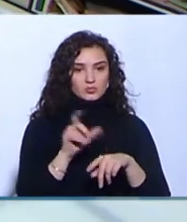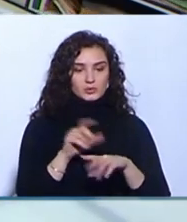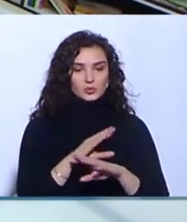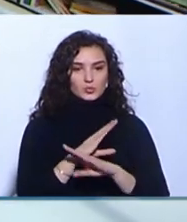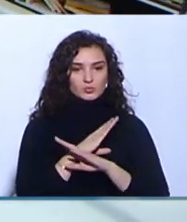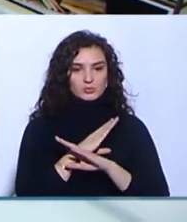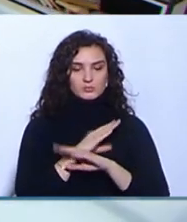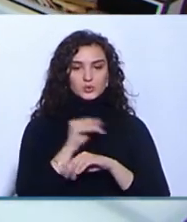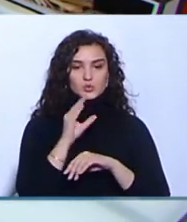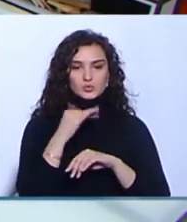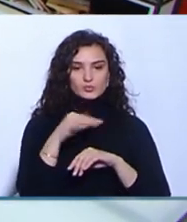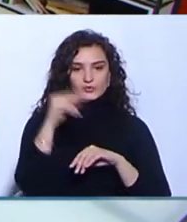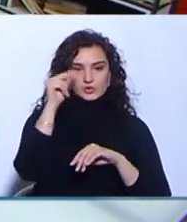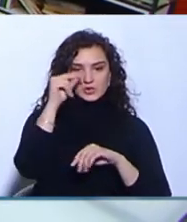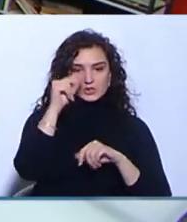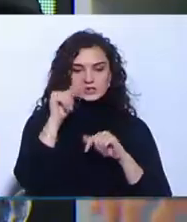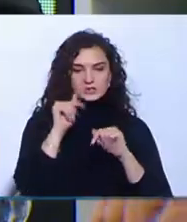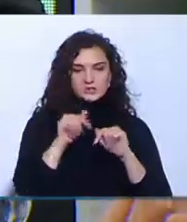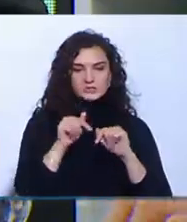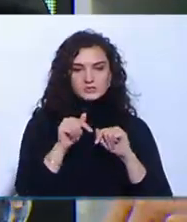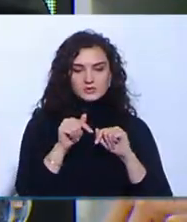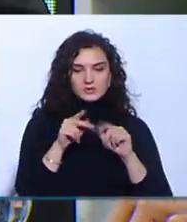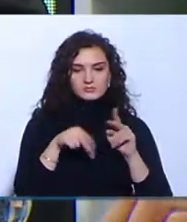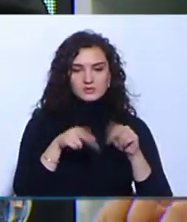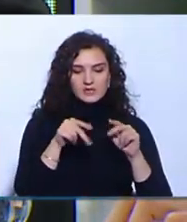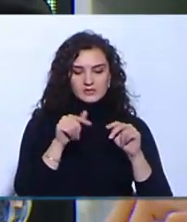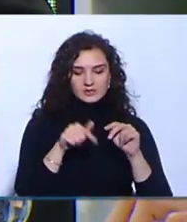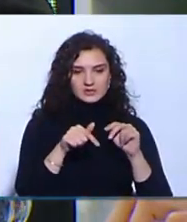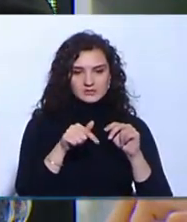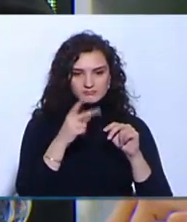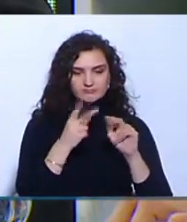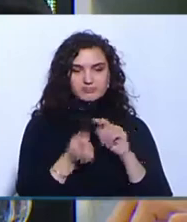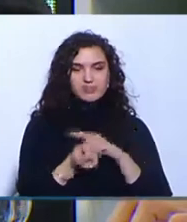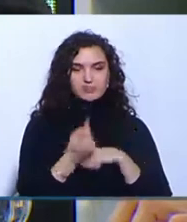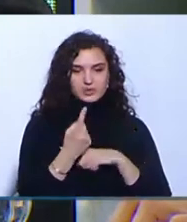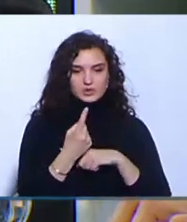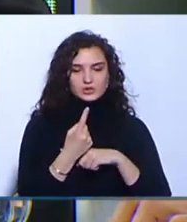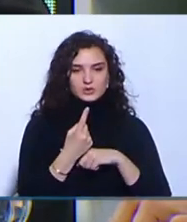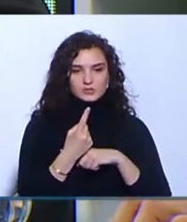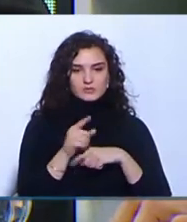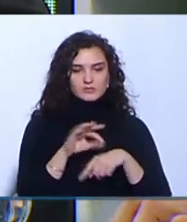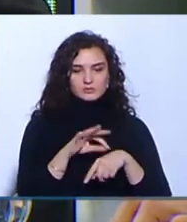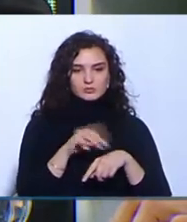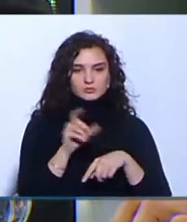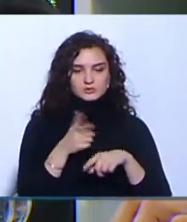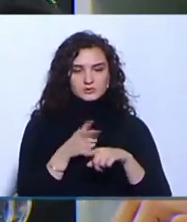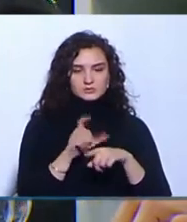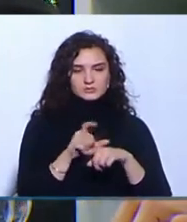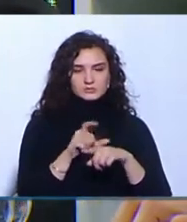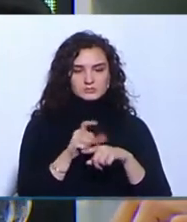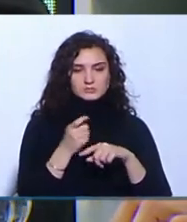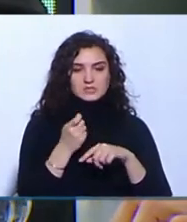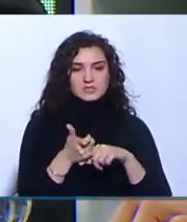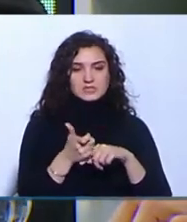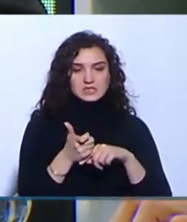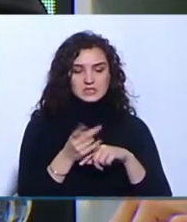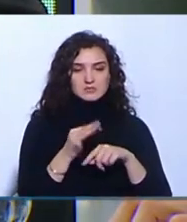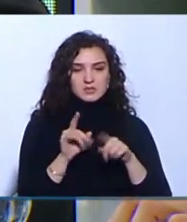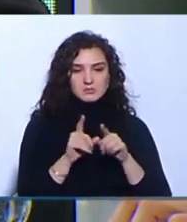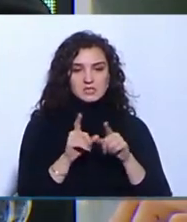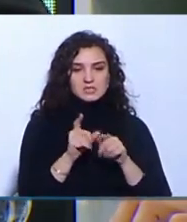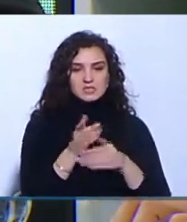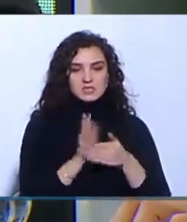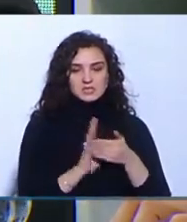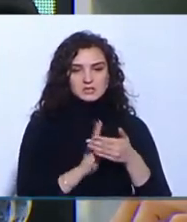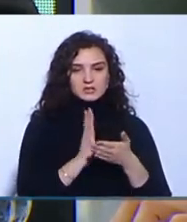და ლამბერტმა, როცა შეისწავლა აუტოპსიო, რომ გაკვეთის მასალაზე, აღმოაჩინა, რომ აუნტკუფთა ძალიან დიდ ძალიან მცირეს, მაგრამ მაინც